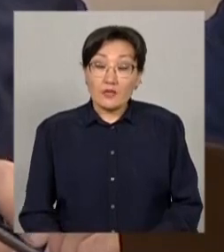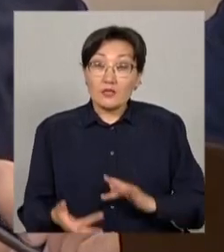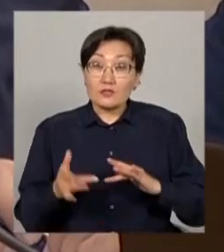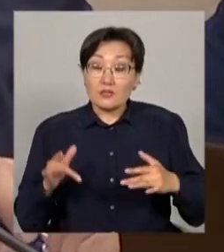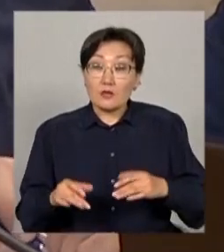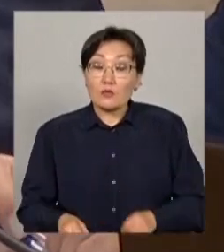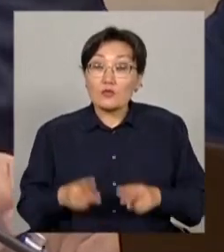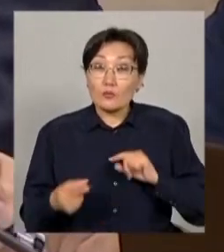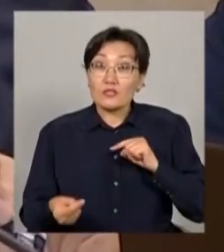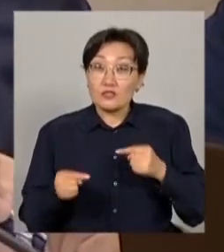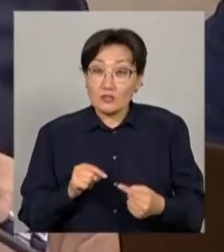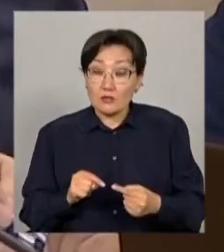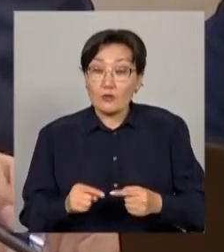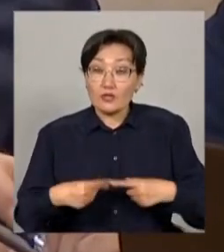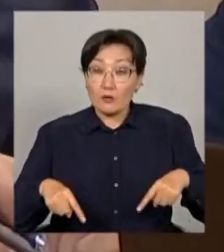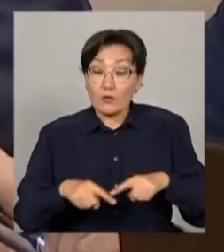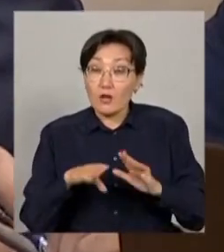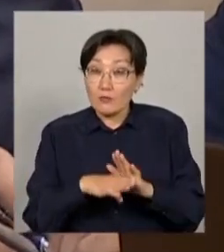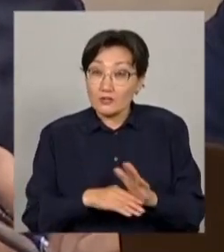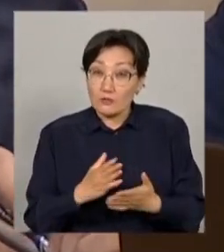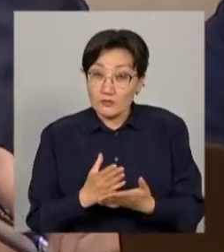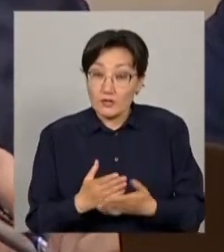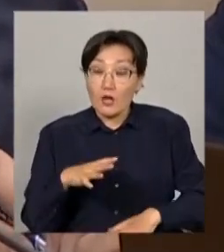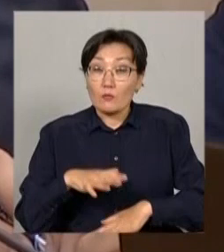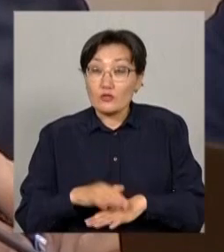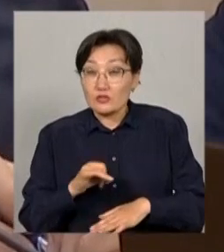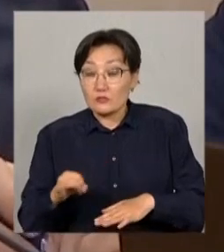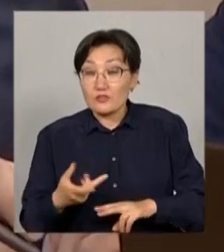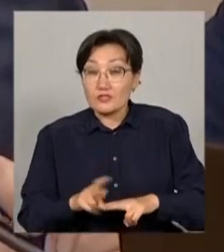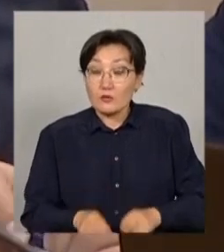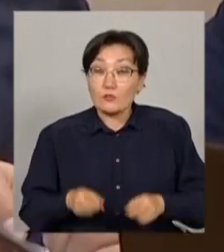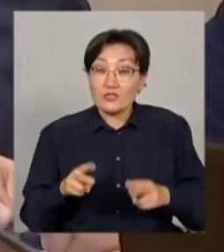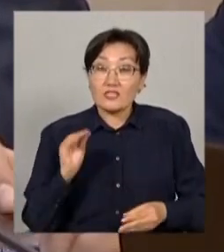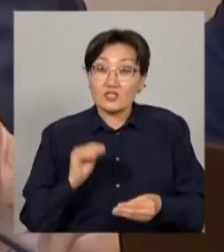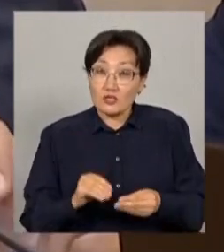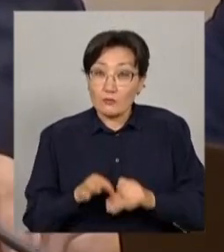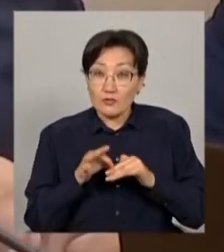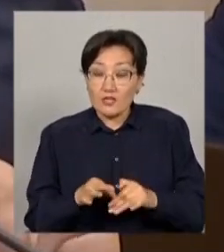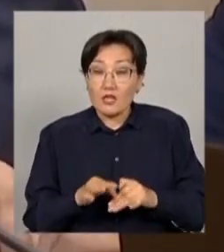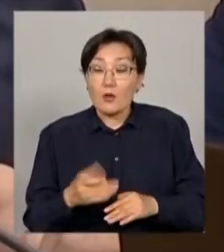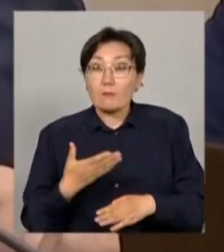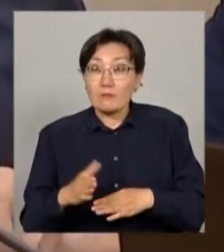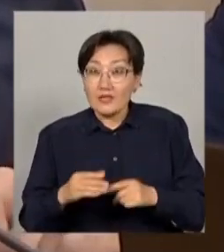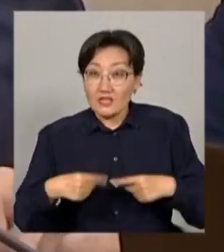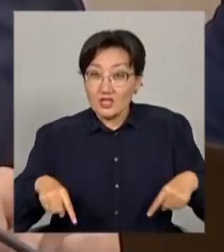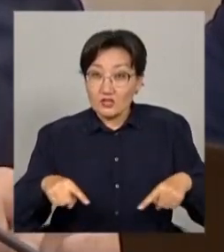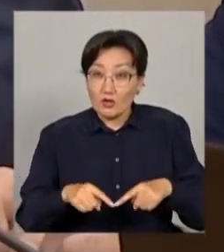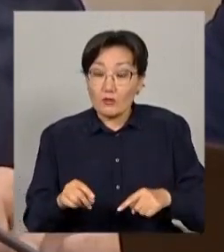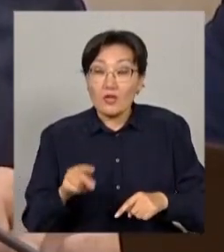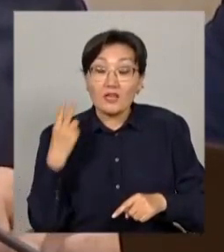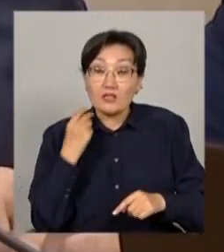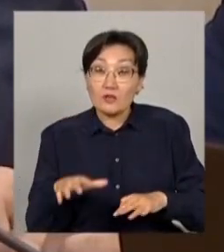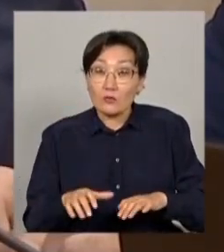Киберқылмысқа қарсы тұруға арналған ведомстволық бағдарлама бар. Мұнда банктерден және осы қылмыс жиі жасалатын микрокредиттік ұйымдардан қарыз алу